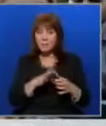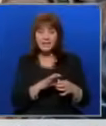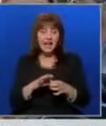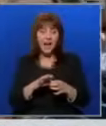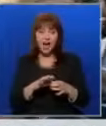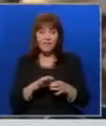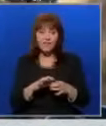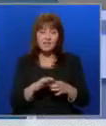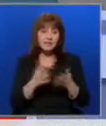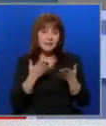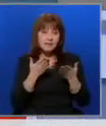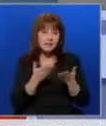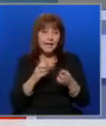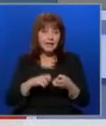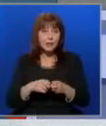тъй наречена кауза.